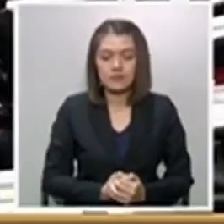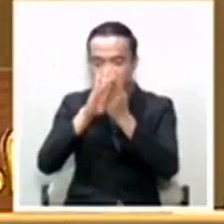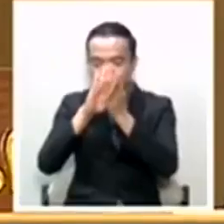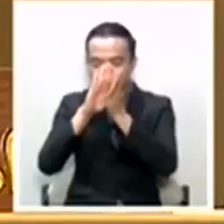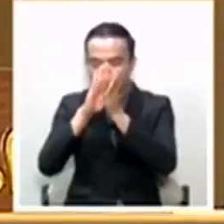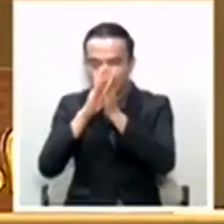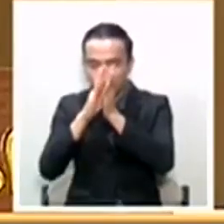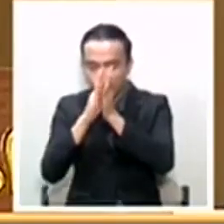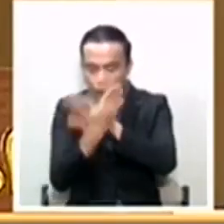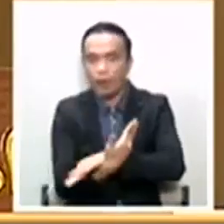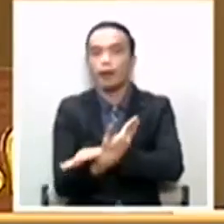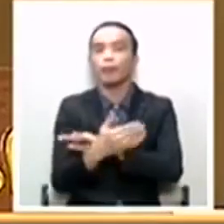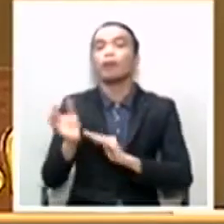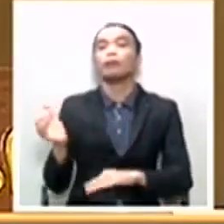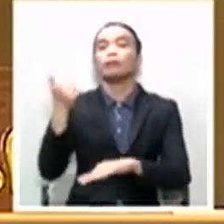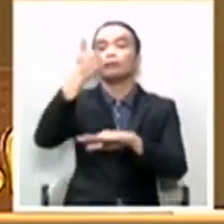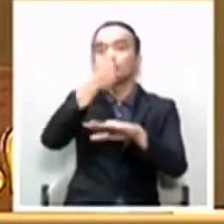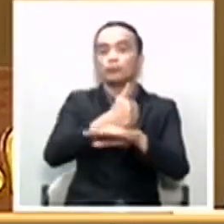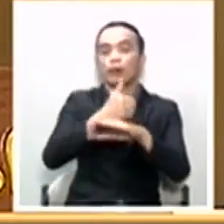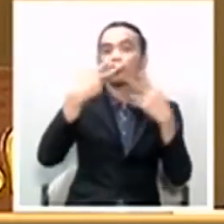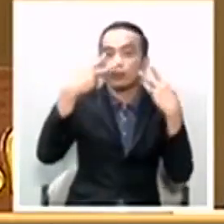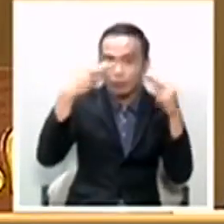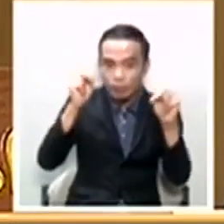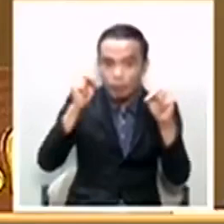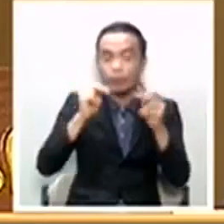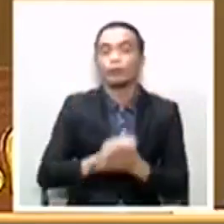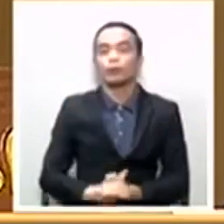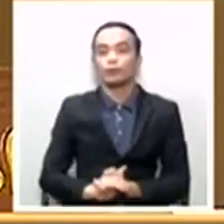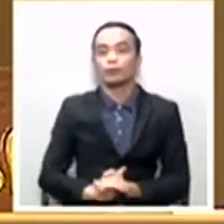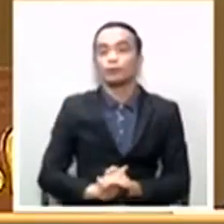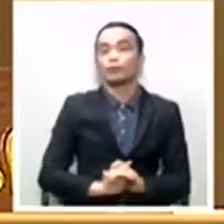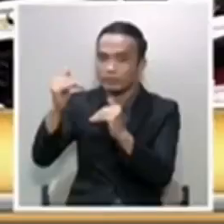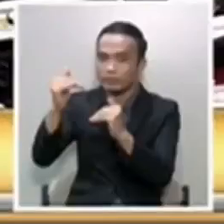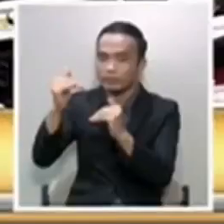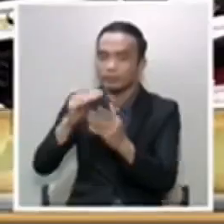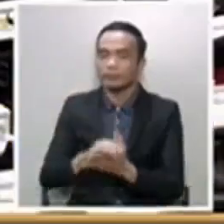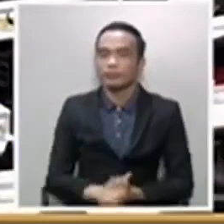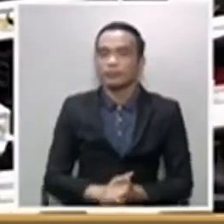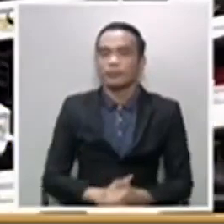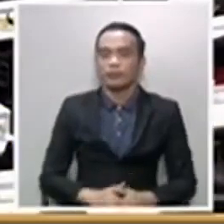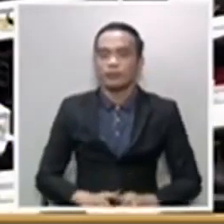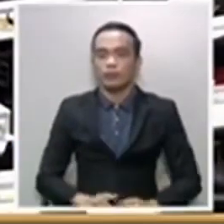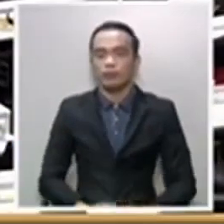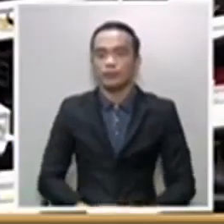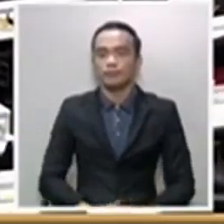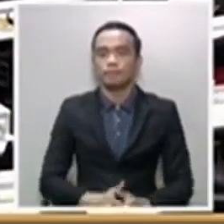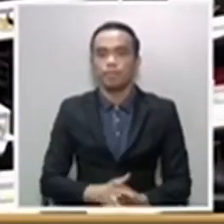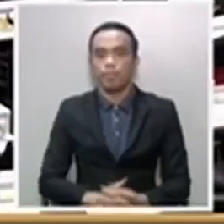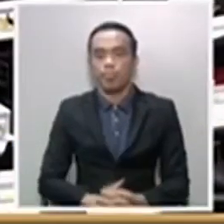ลาออกและระบุนะคะว่าการกล่าวคำถวายสัตย์ไม่ครบถ้วนสะท้อนถึงการไม่ให้ความสำคัญกับรัฐธรร